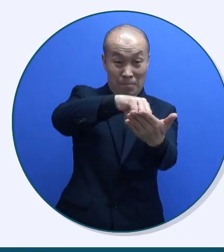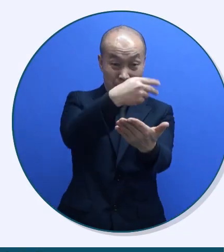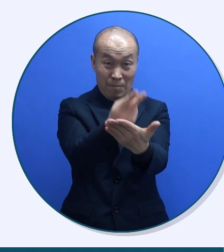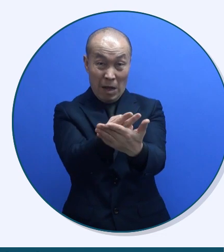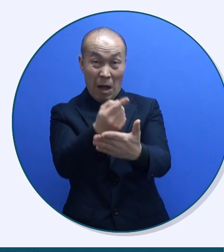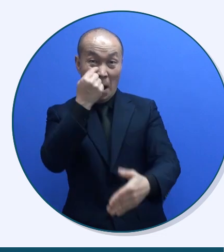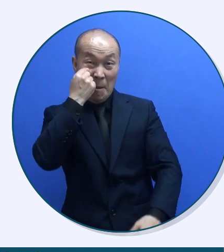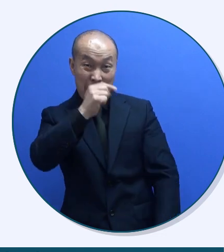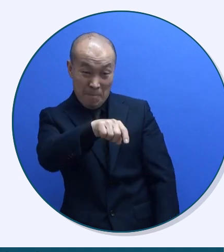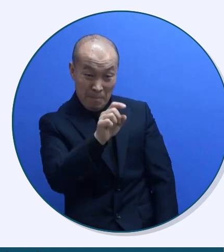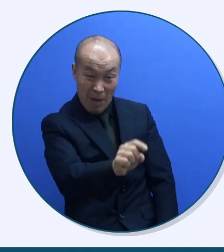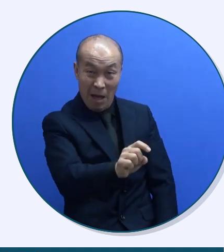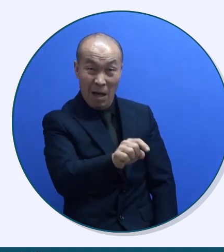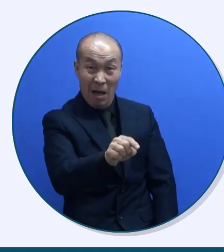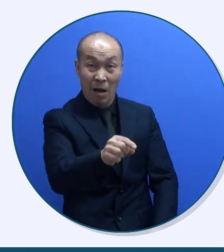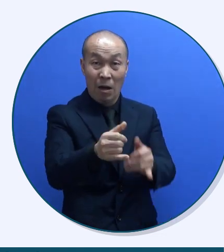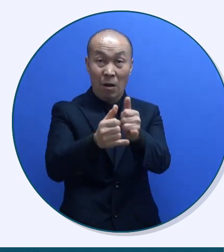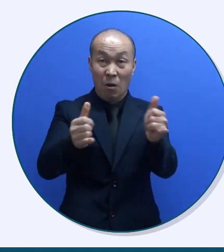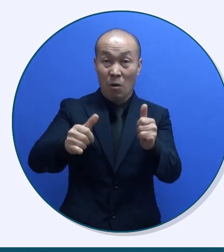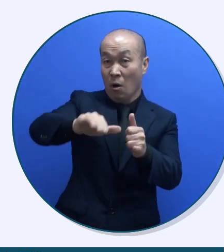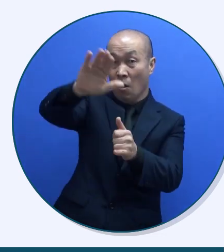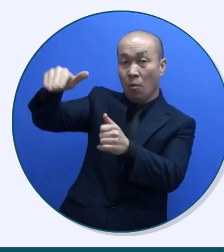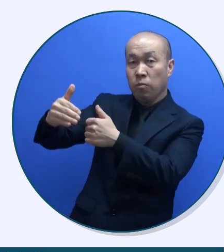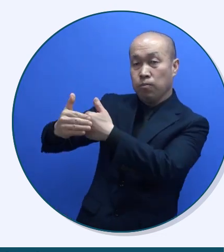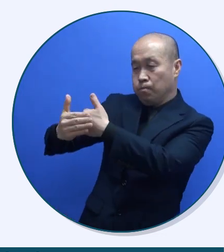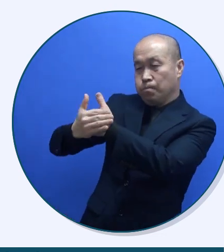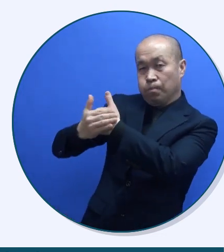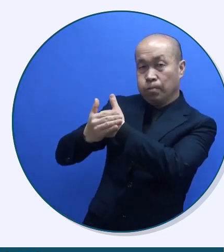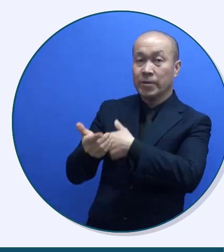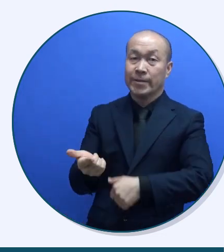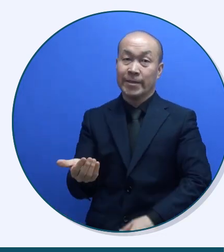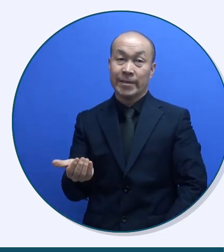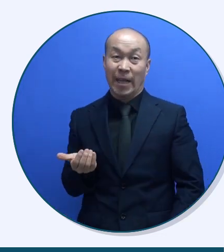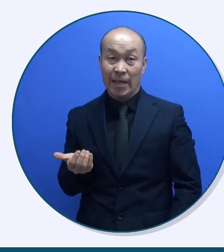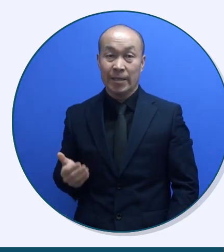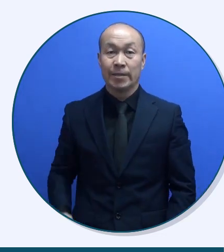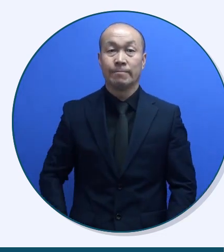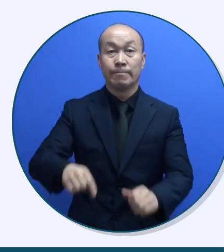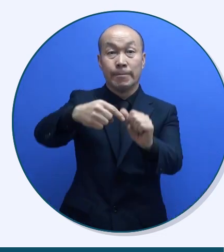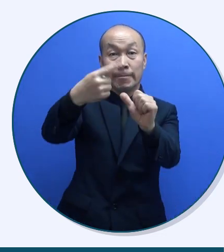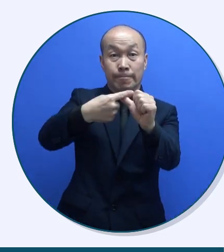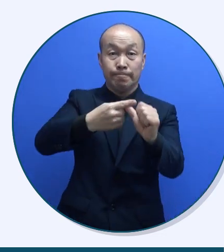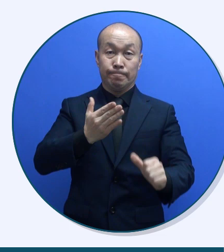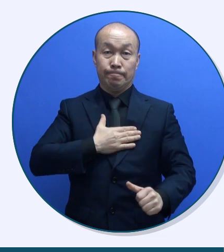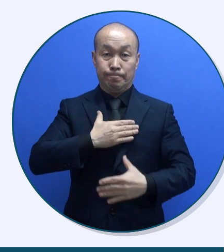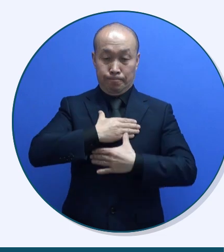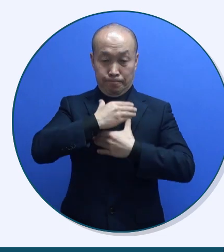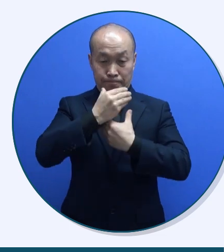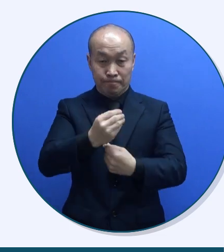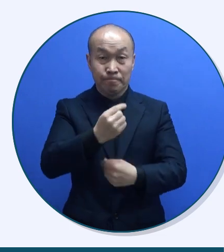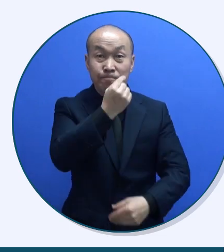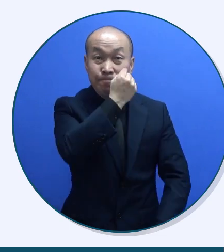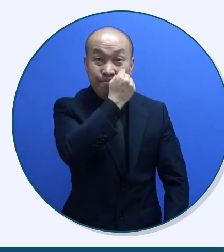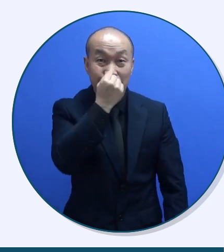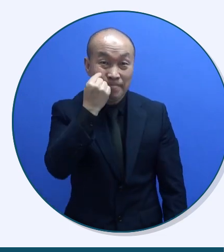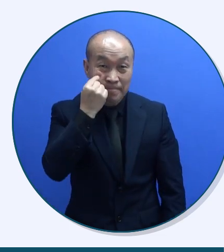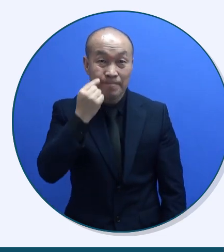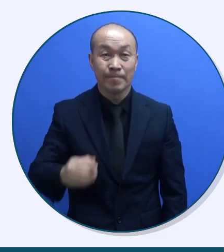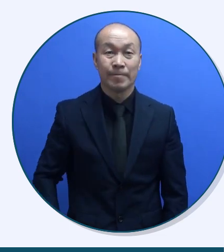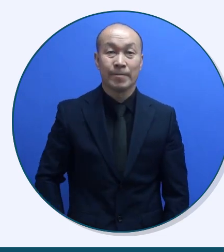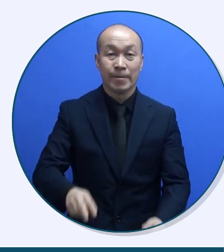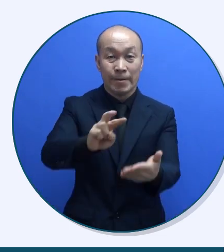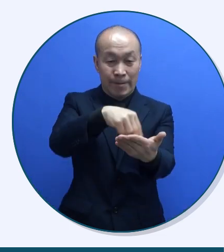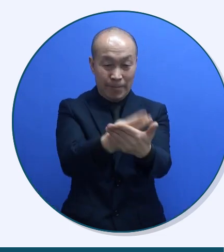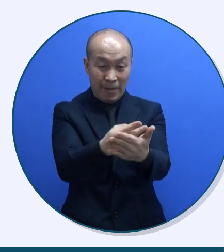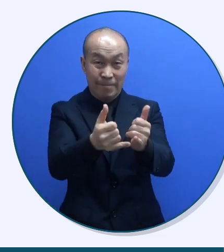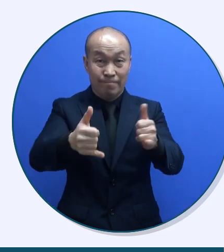누군가 쓰러진 사람을 발견했다면 그 사람을 도와주기 전 첫 번째로 자신의 안전을 확보해야 합니다.